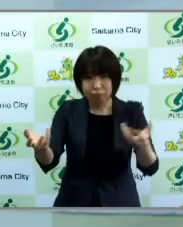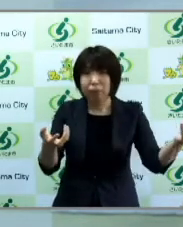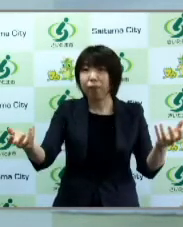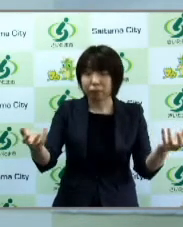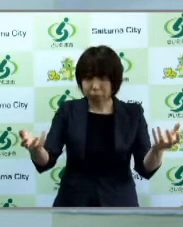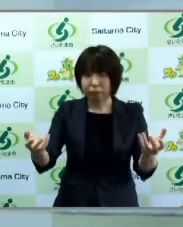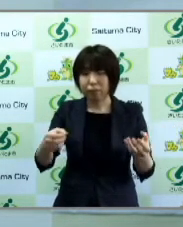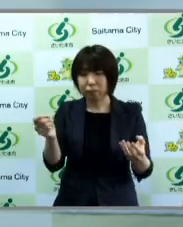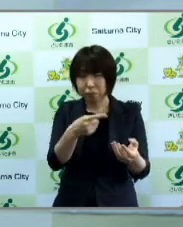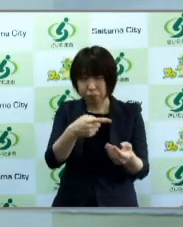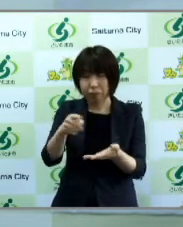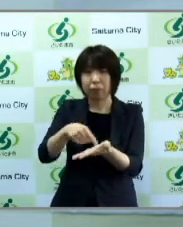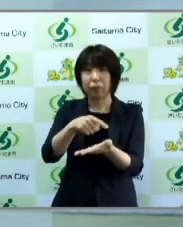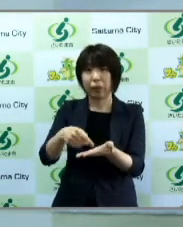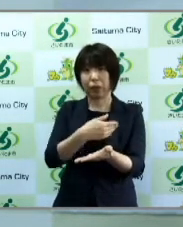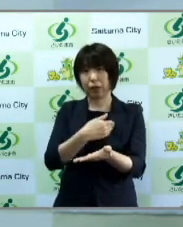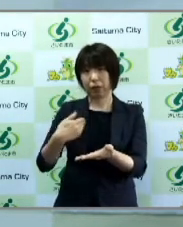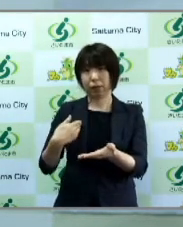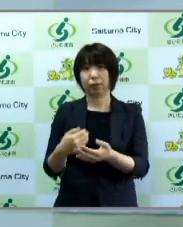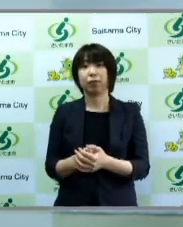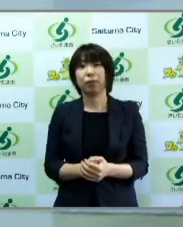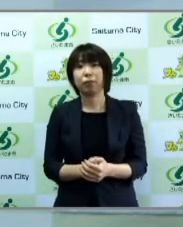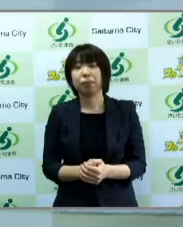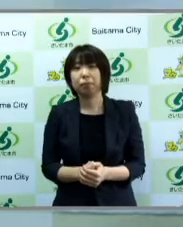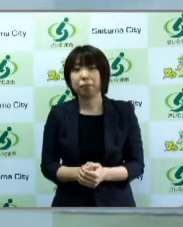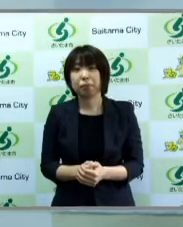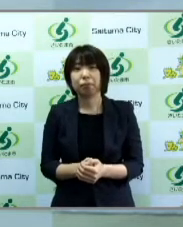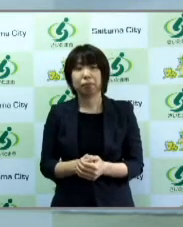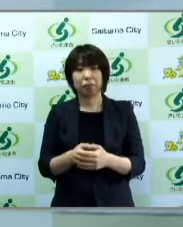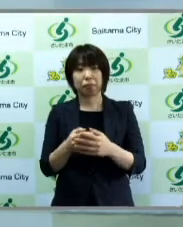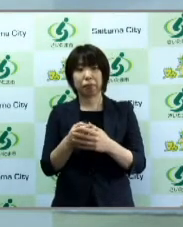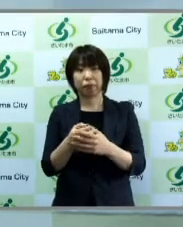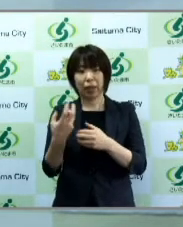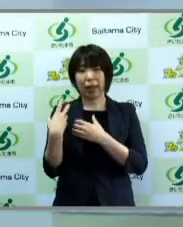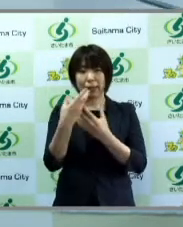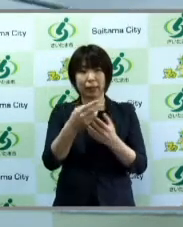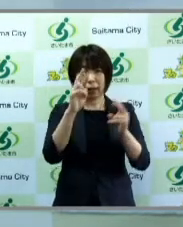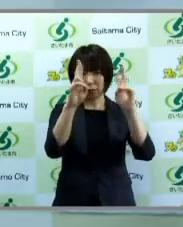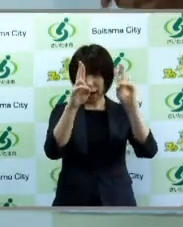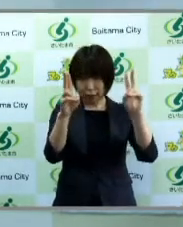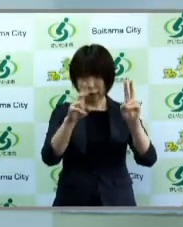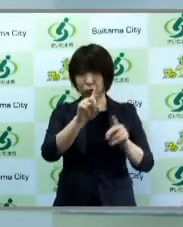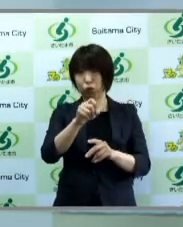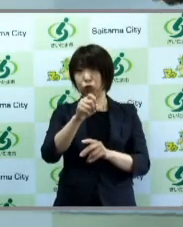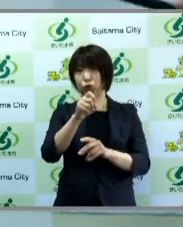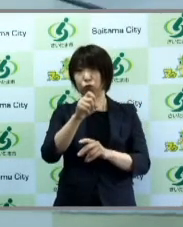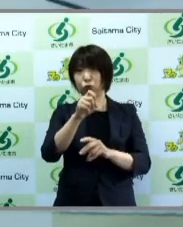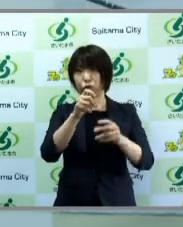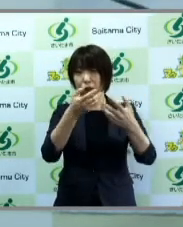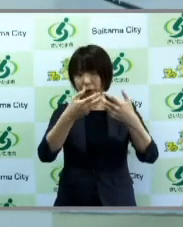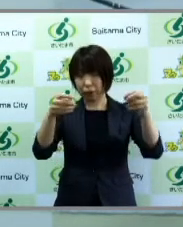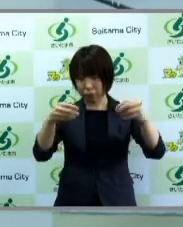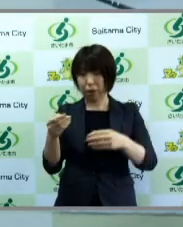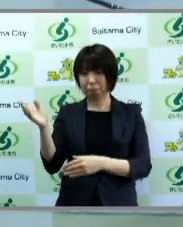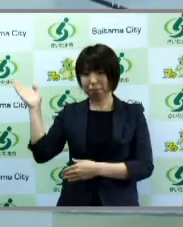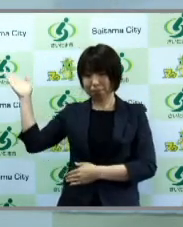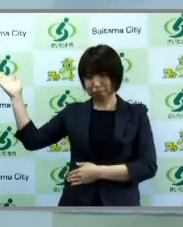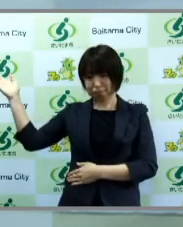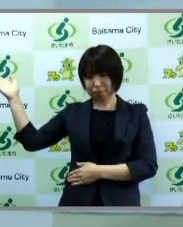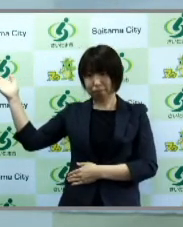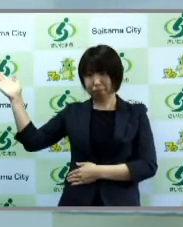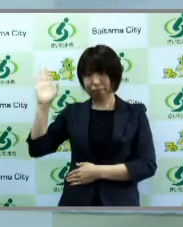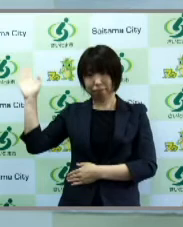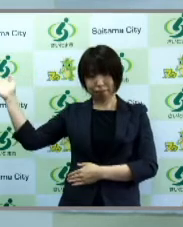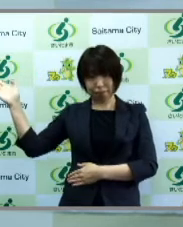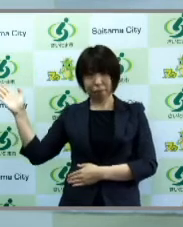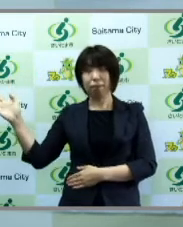。今回協定を締結させていただきました委託事業者はここに出ております17社ということ